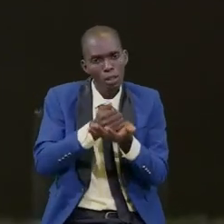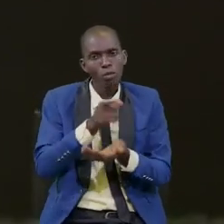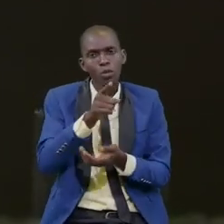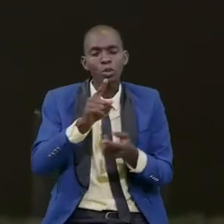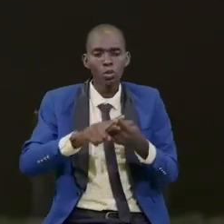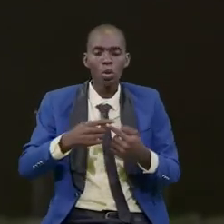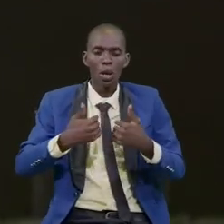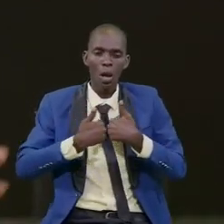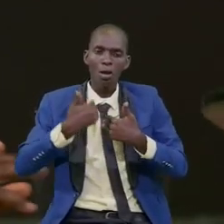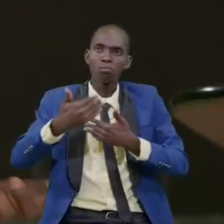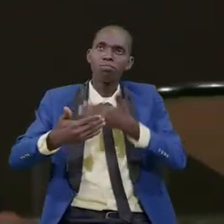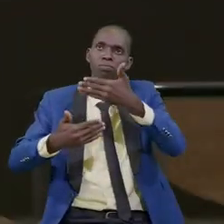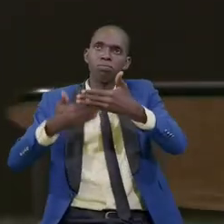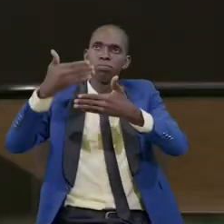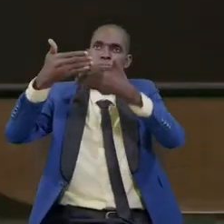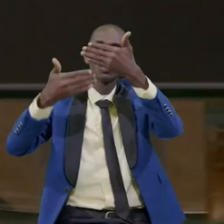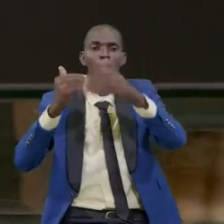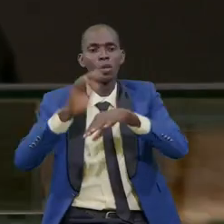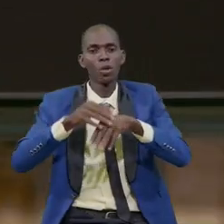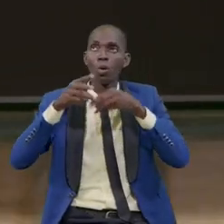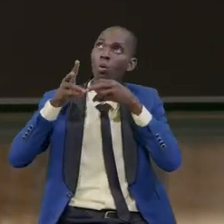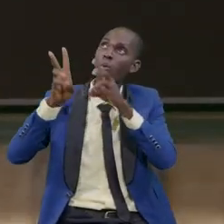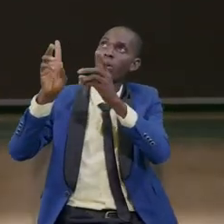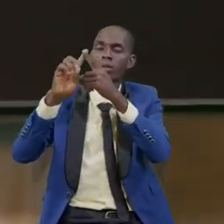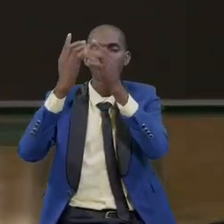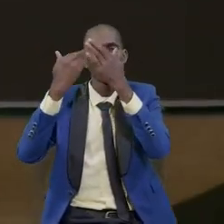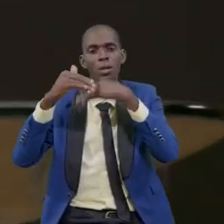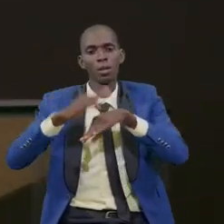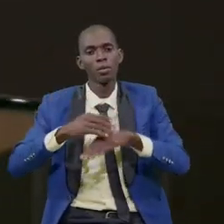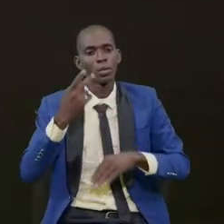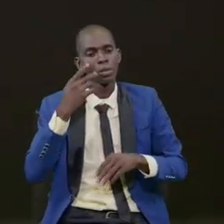toi une personne qui va faire le progrès sur la voie du ciel.